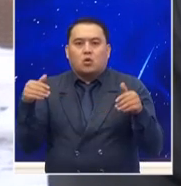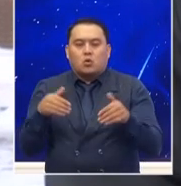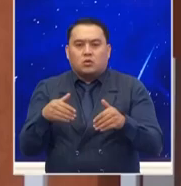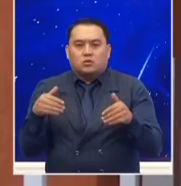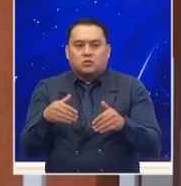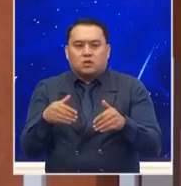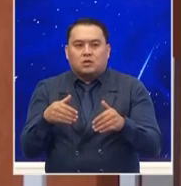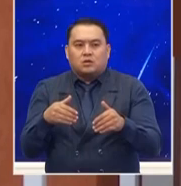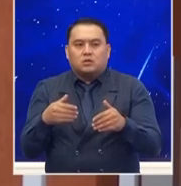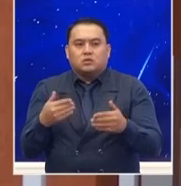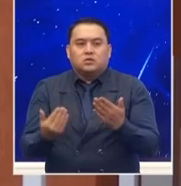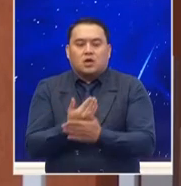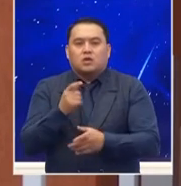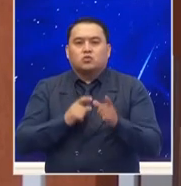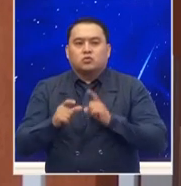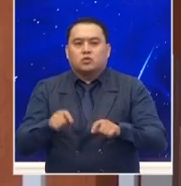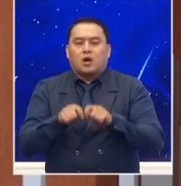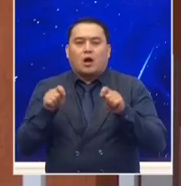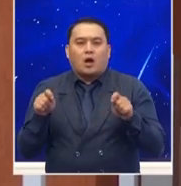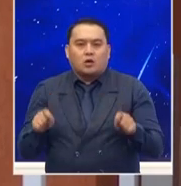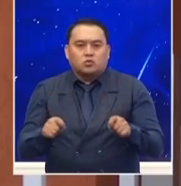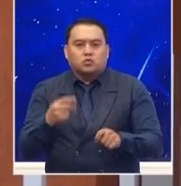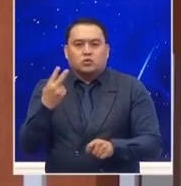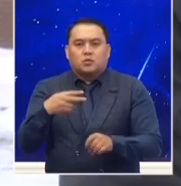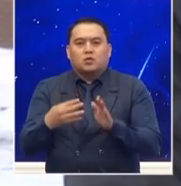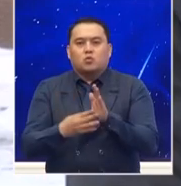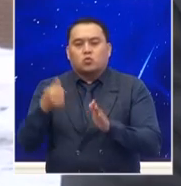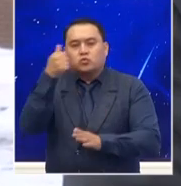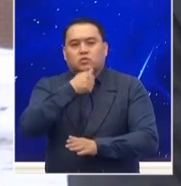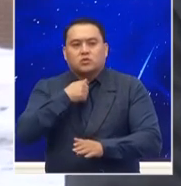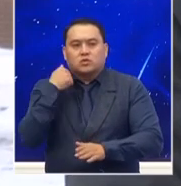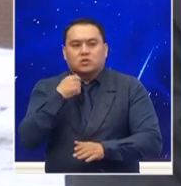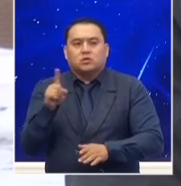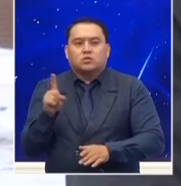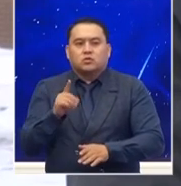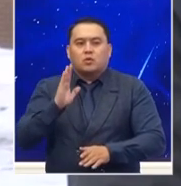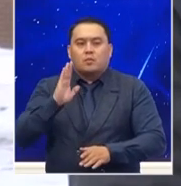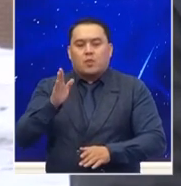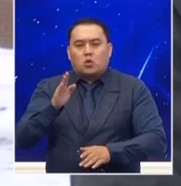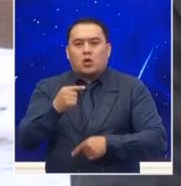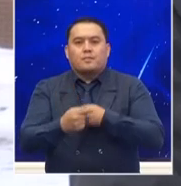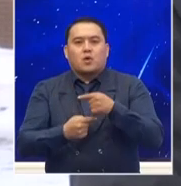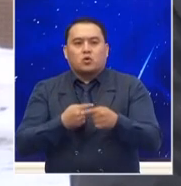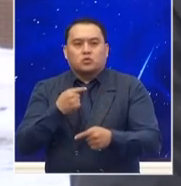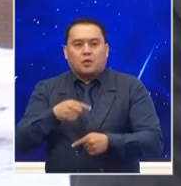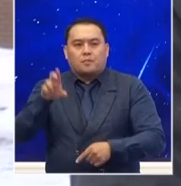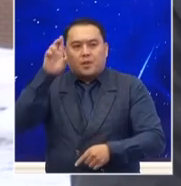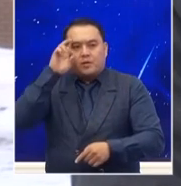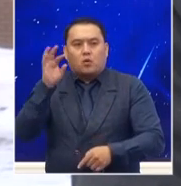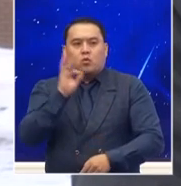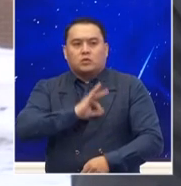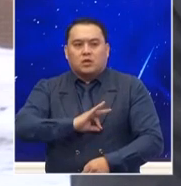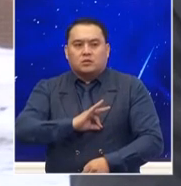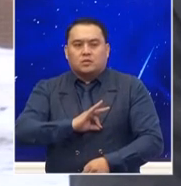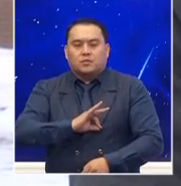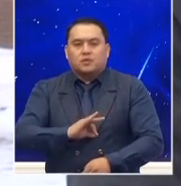Ол жаңа студенттер үйінің ашылуы болды. Осы 29 жыл ішінде үлкен белестерді бағындырып, мемлекетіміз үлкен табыстарға жетті.